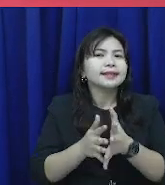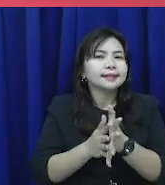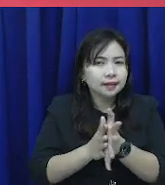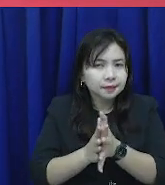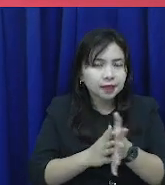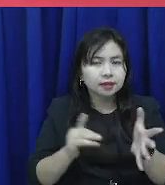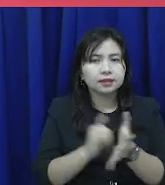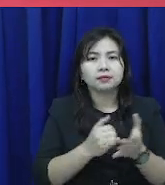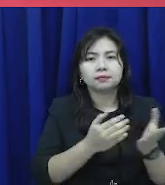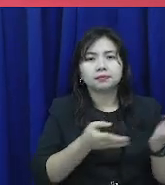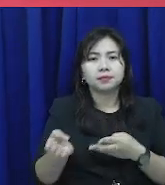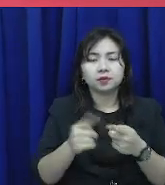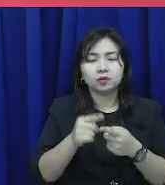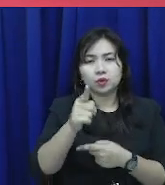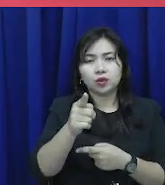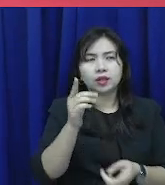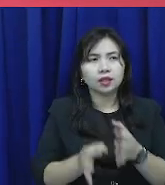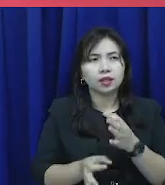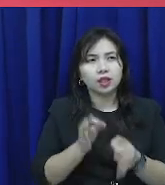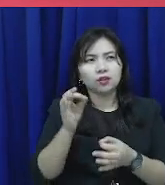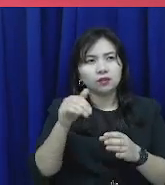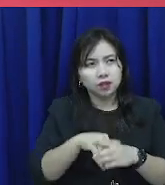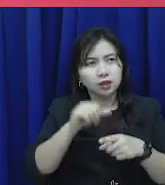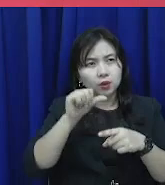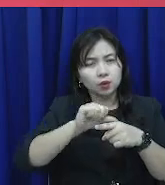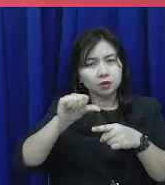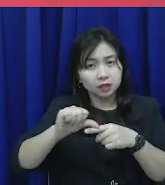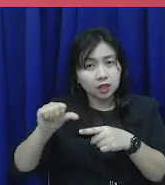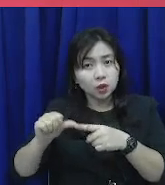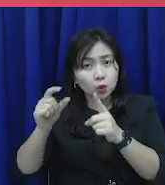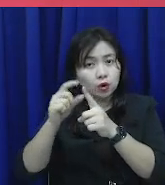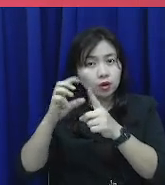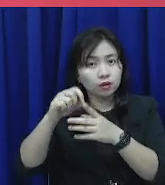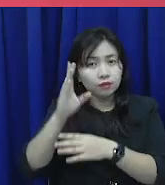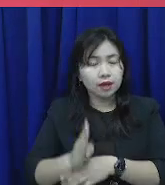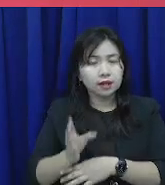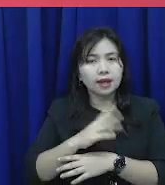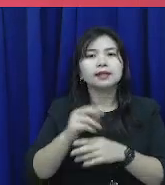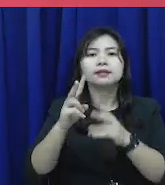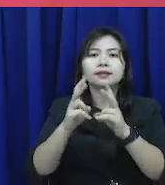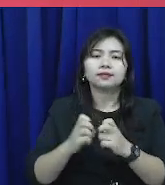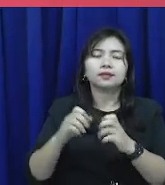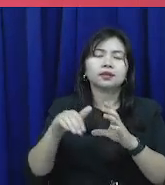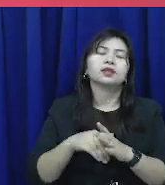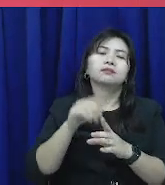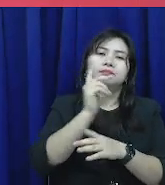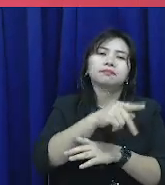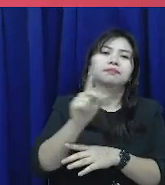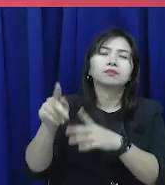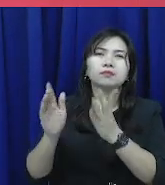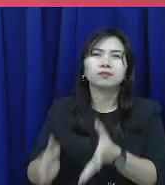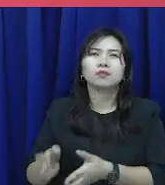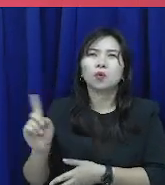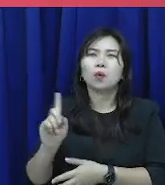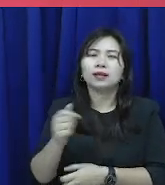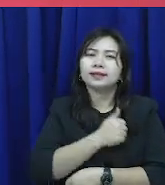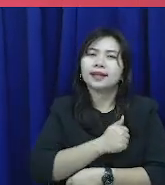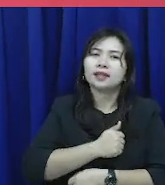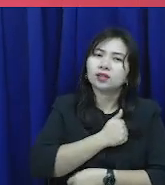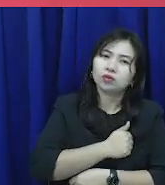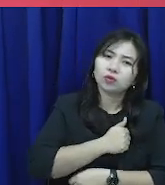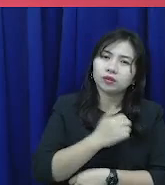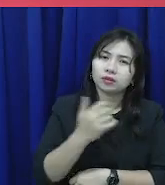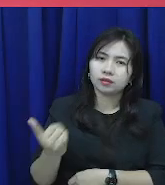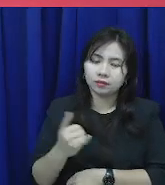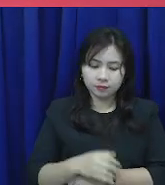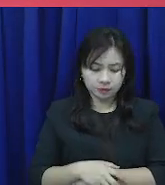dala-dala sayo p ikaw ay pagdating sa seed ng salita ng Diyos At pagdating sa sower anong attitude meron tayo sa sower and